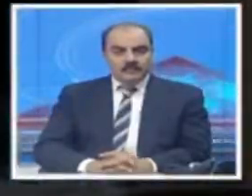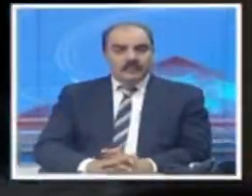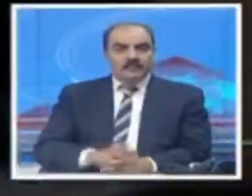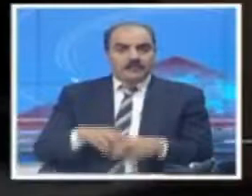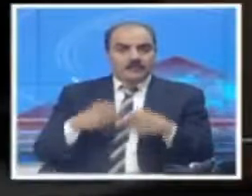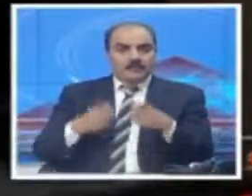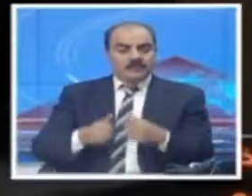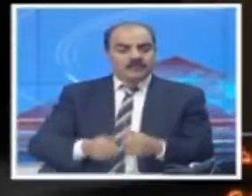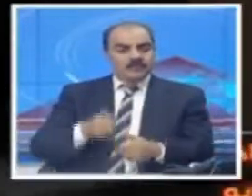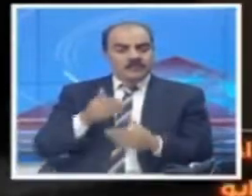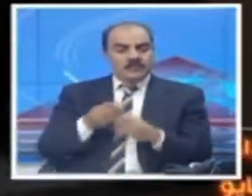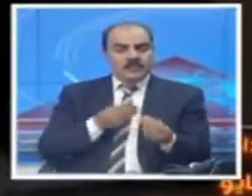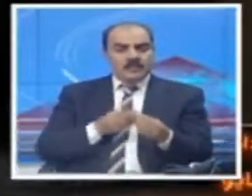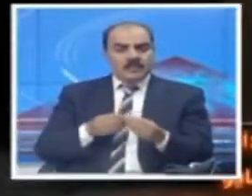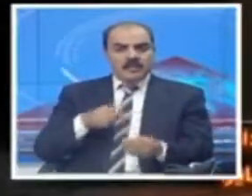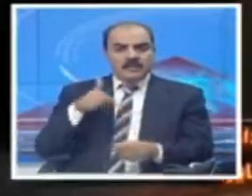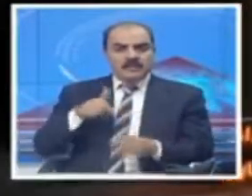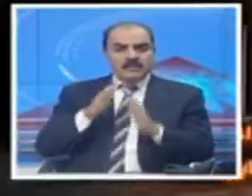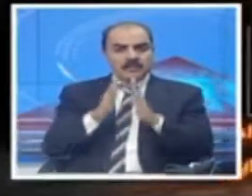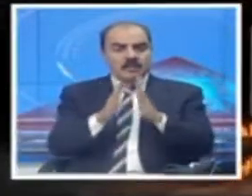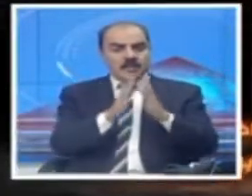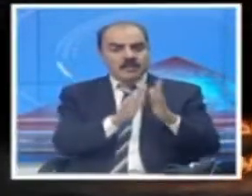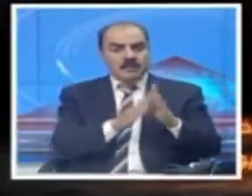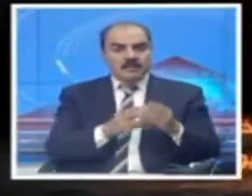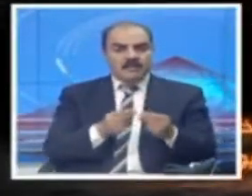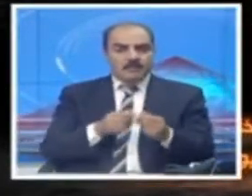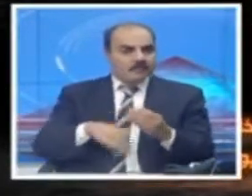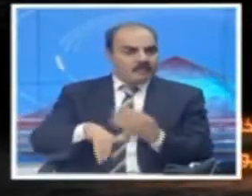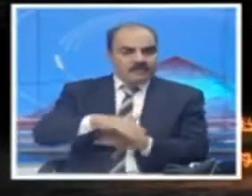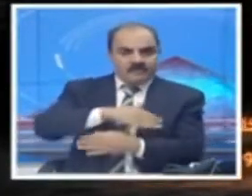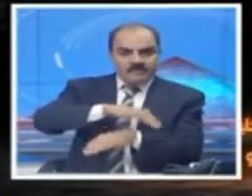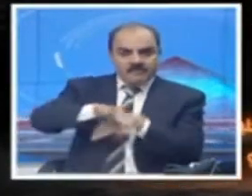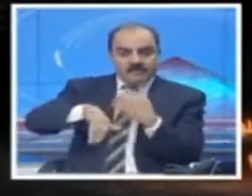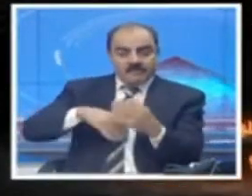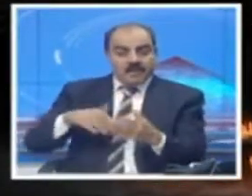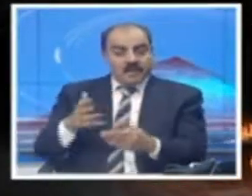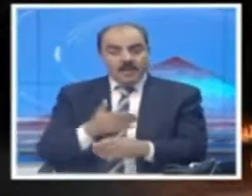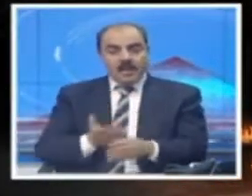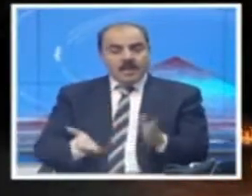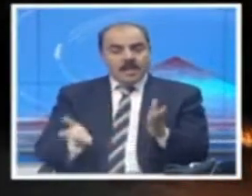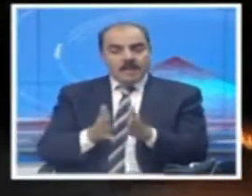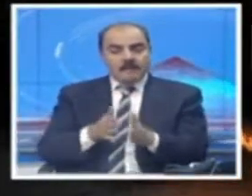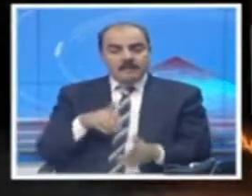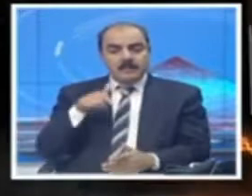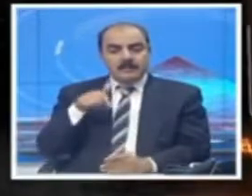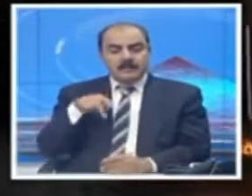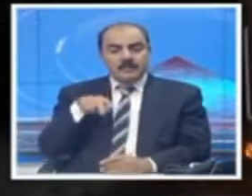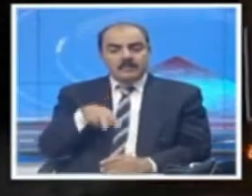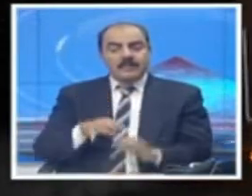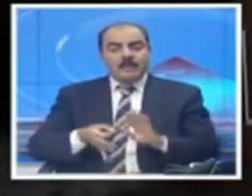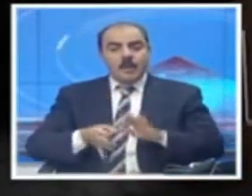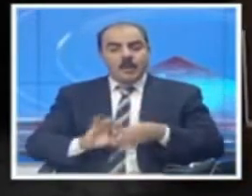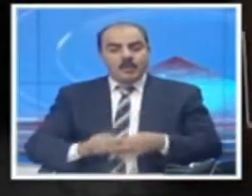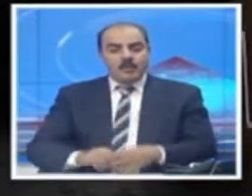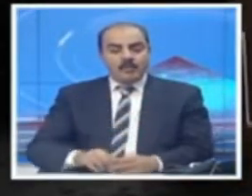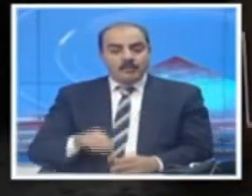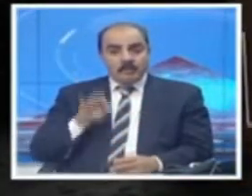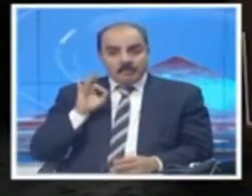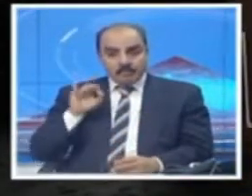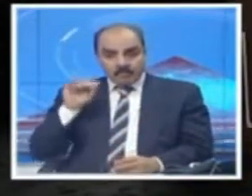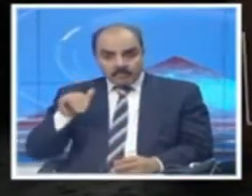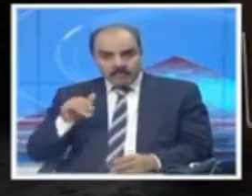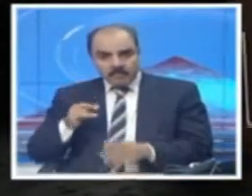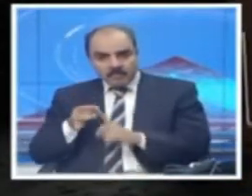الإدارة نجحت في ضبط 6 قضايا في مجال غسل الأموال بقيمة قرابة 86 مليون جنيه من